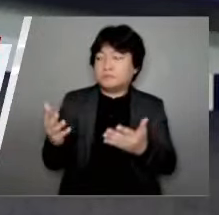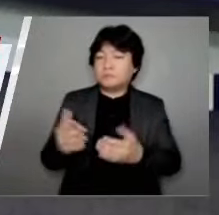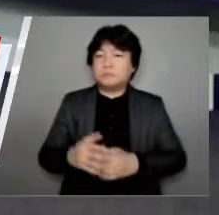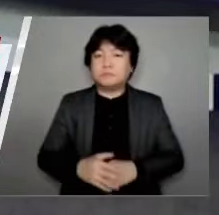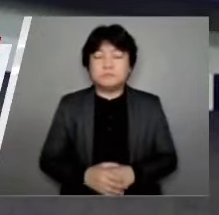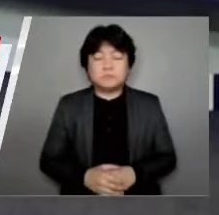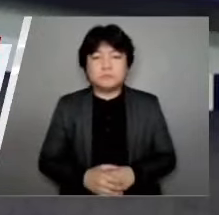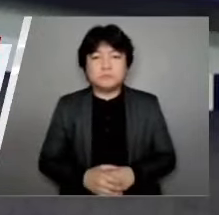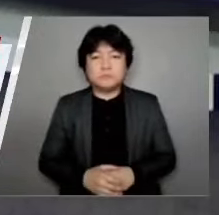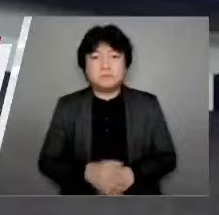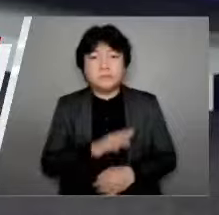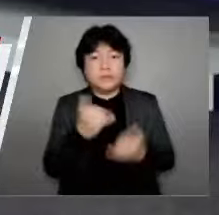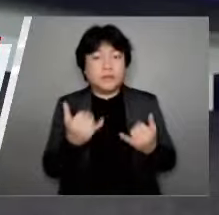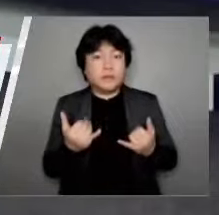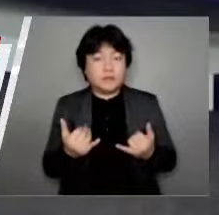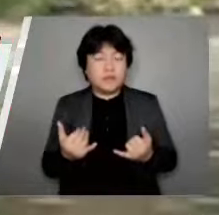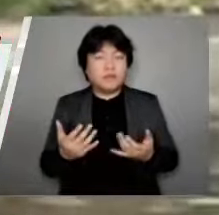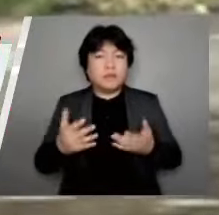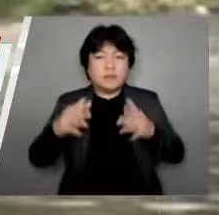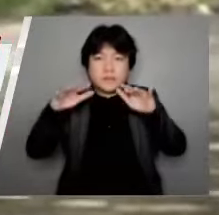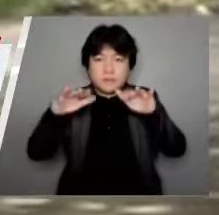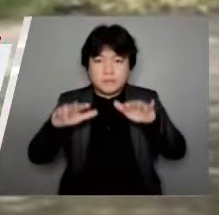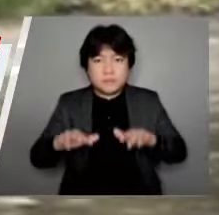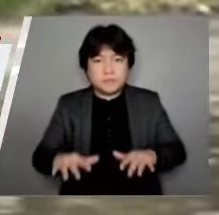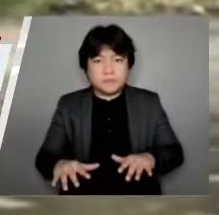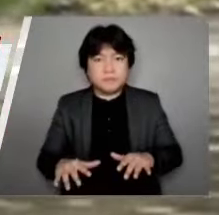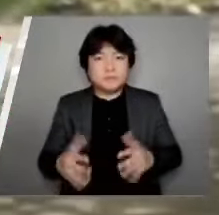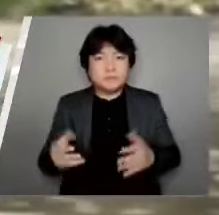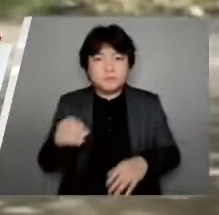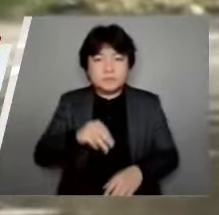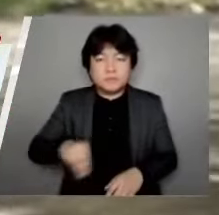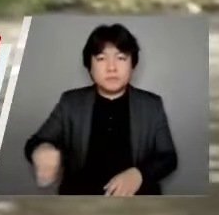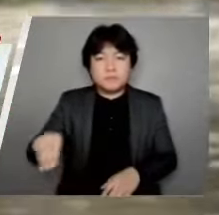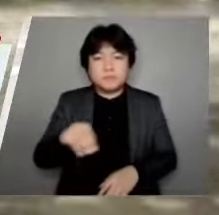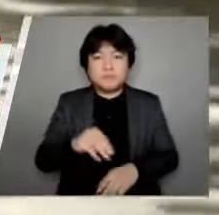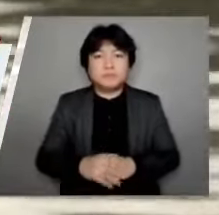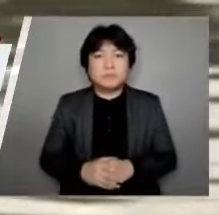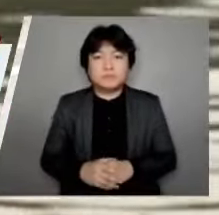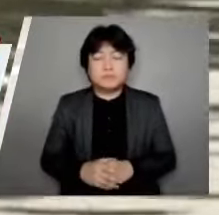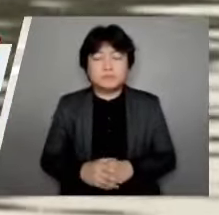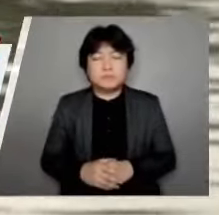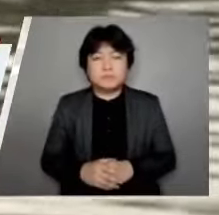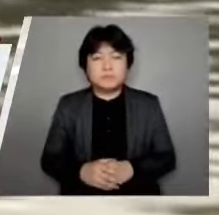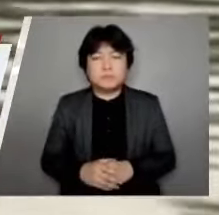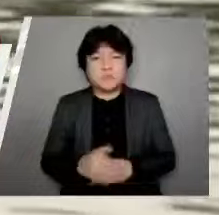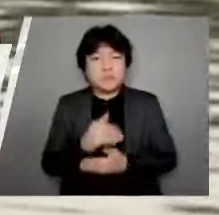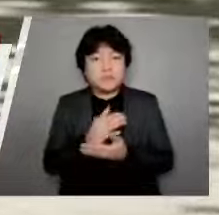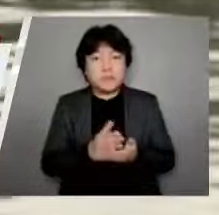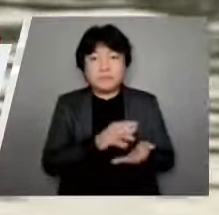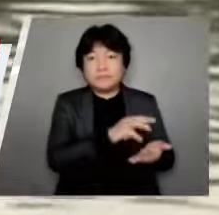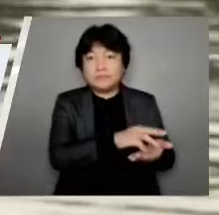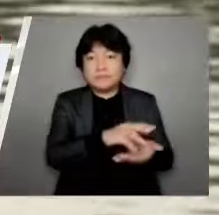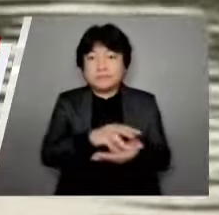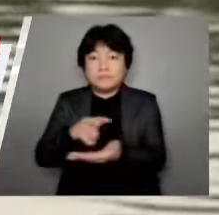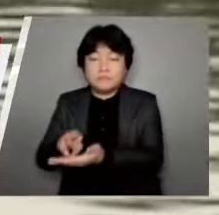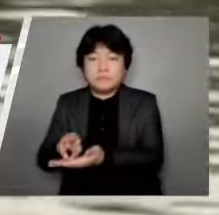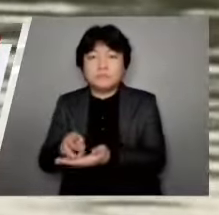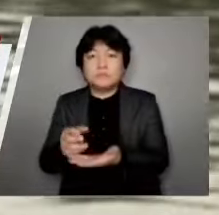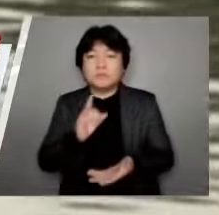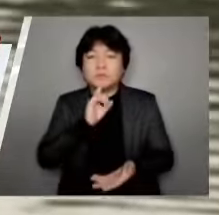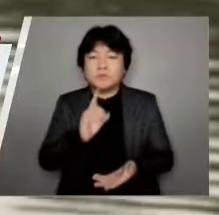Medyo humupa na po dito sa amin sa Malabon. Except for some places na talagang medyo mataas